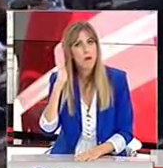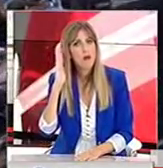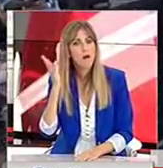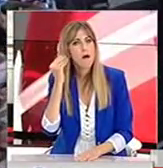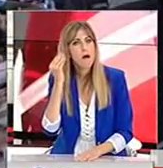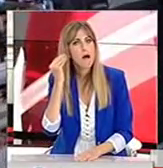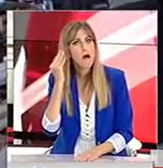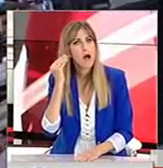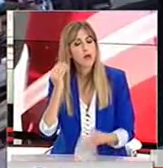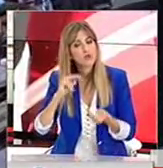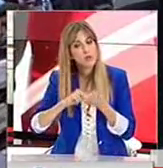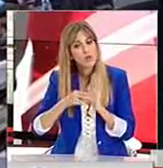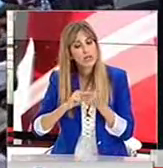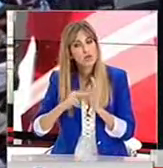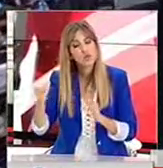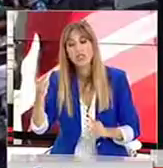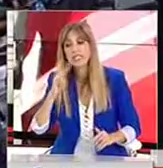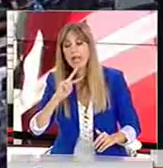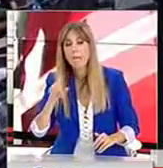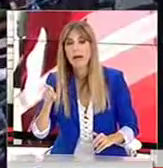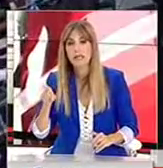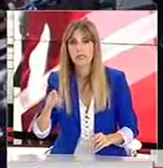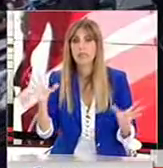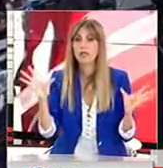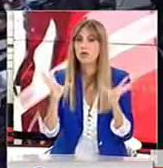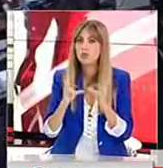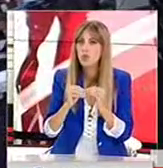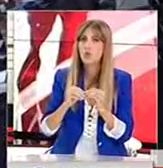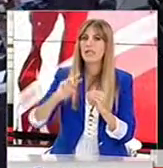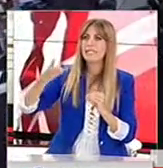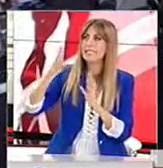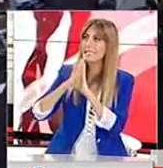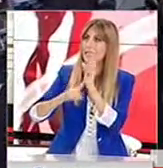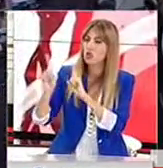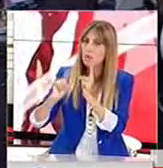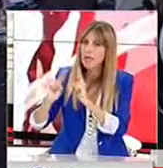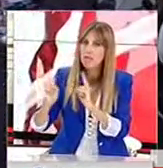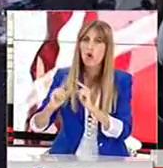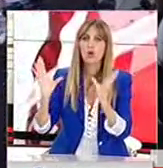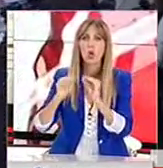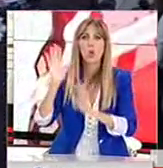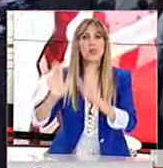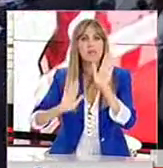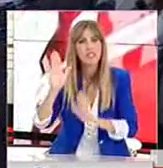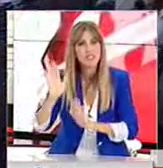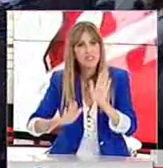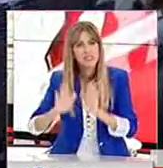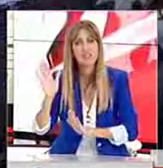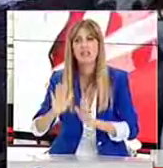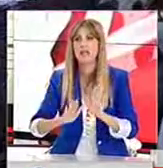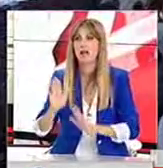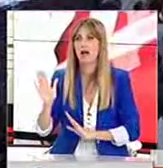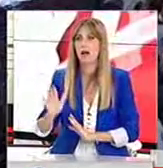ημέρες μετά το τέλος των προγραμματών και την έξοδο από το τρίτο μνημόνιο. Πράγματι, προφανώς, οι ρυθμίσεις για το